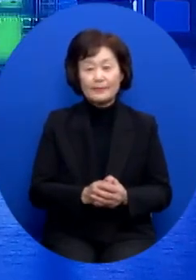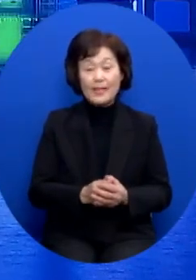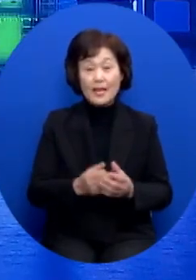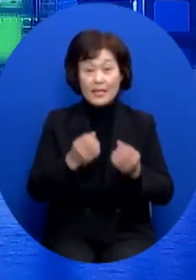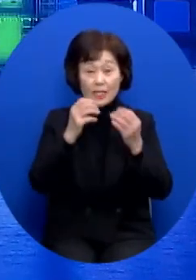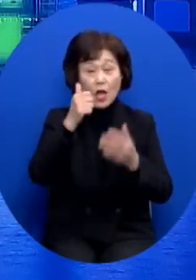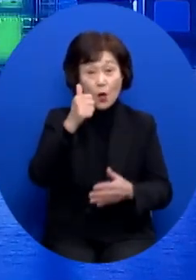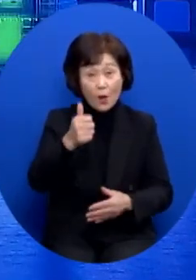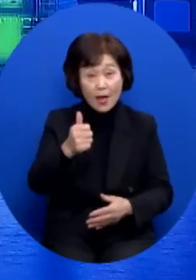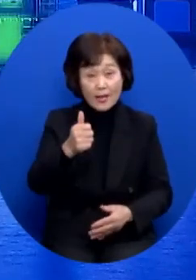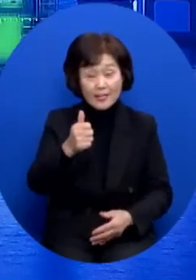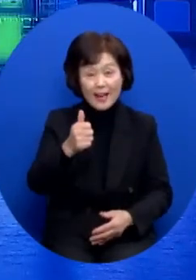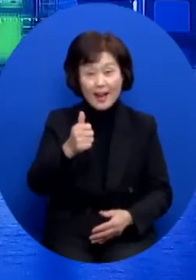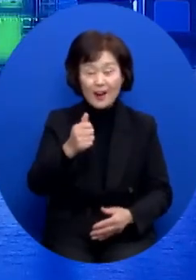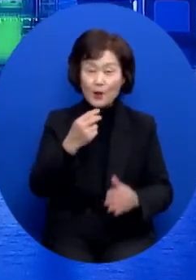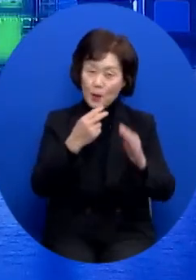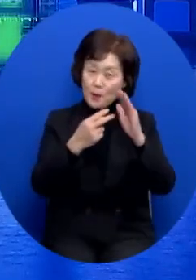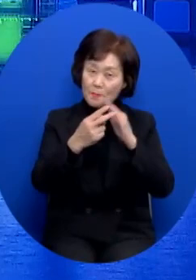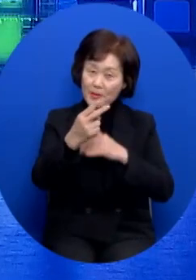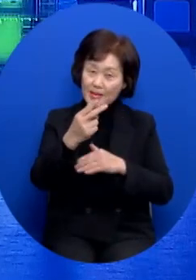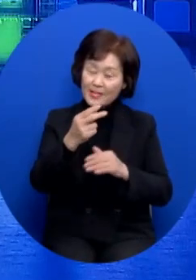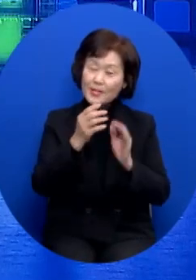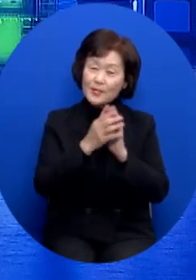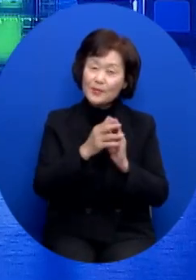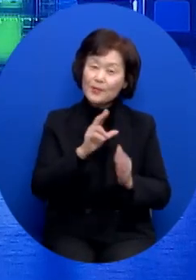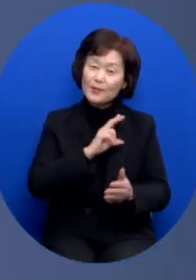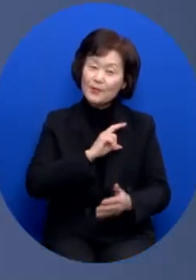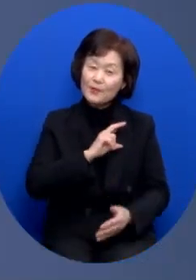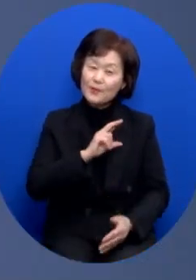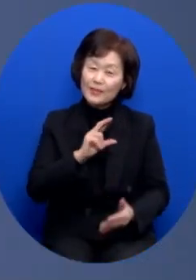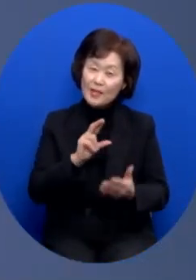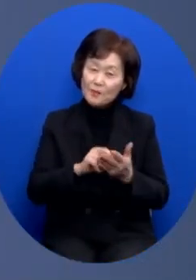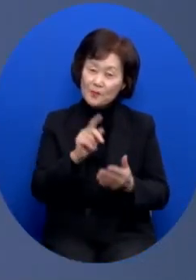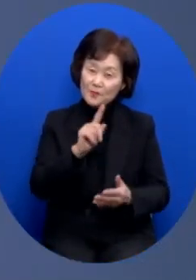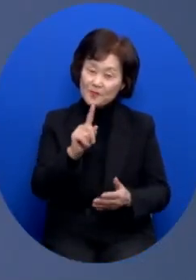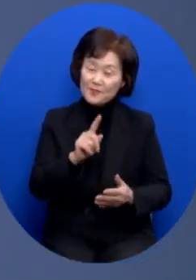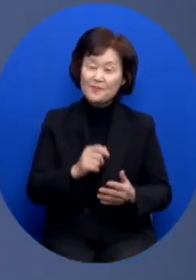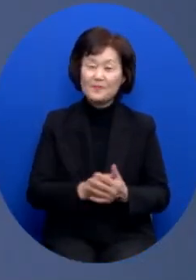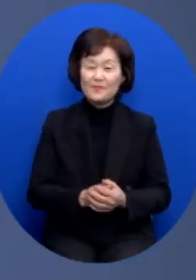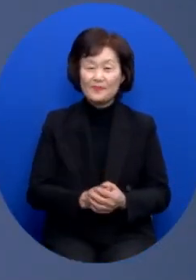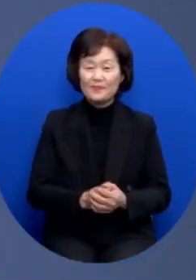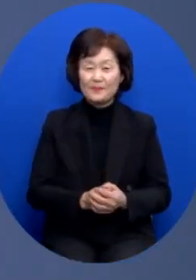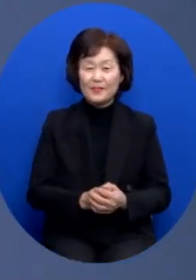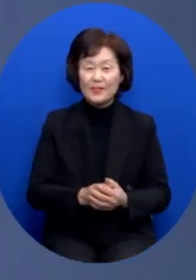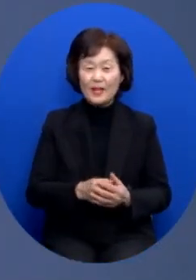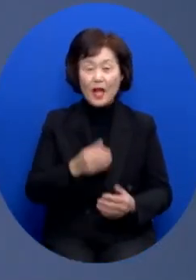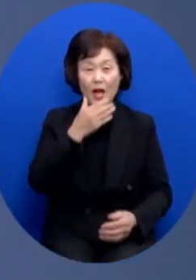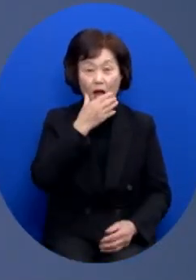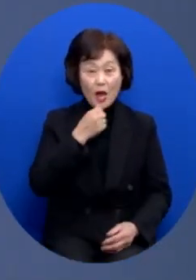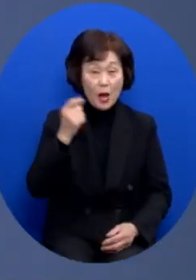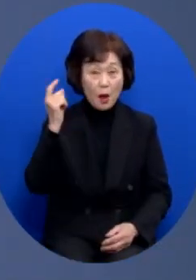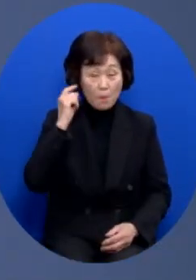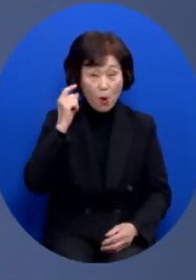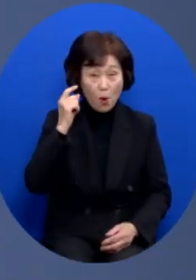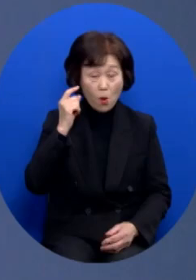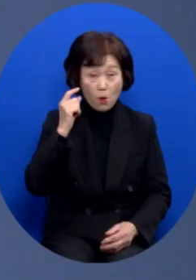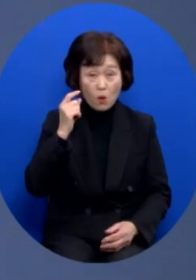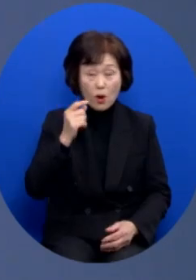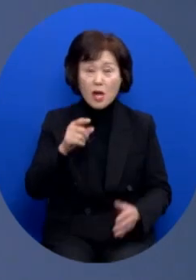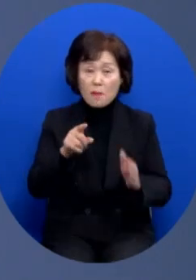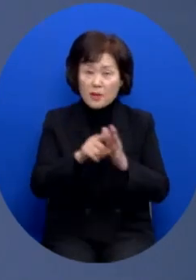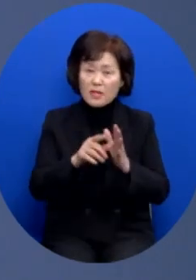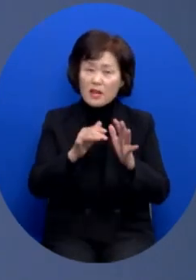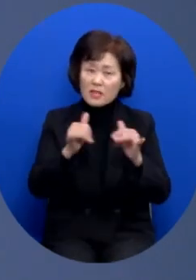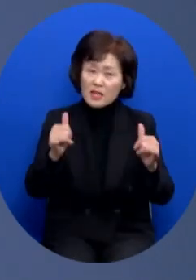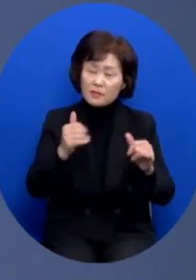회장으로서 비전과 기도 제목 있다면 함께 나눠주십시오. 예, 아까도 말씀드렸습니다만은 복음화 비율이 타 지역에